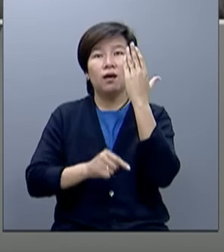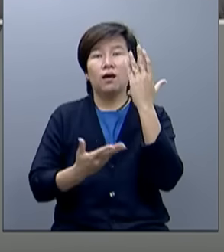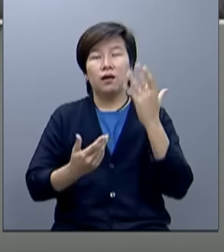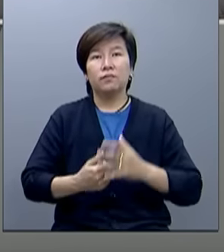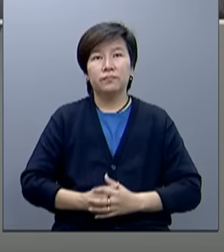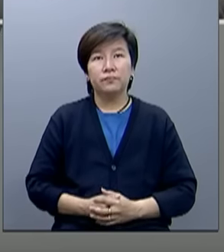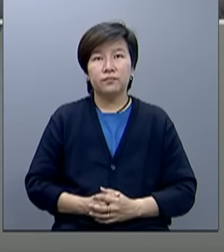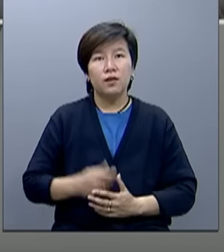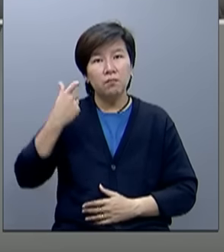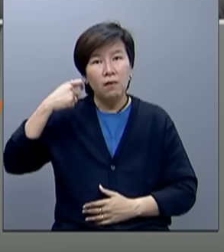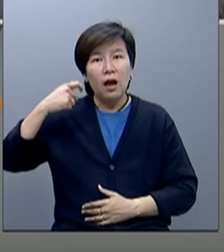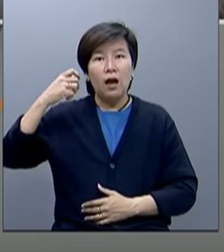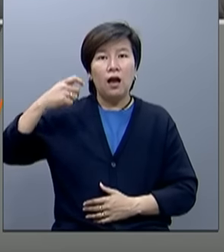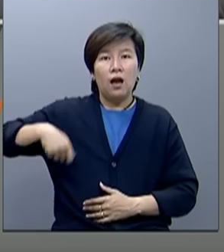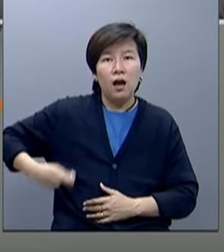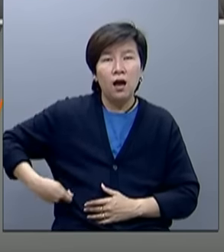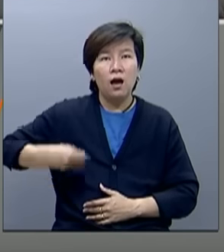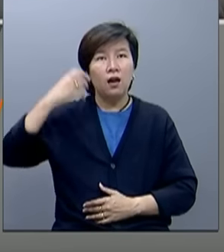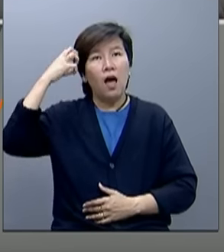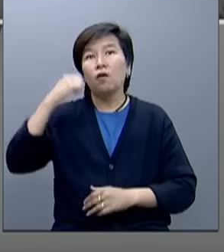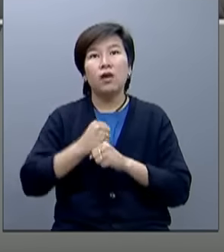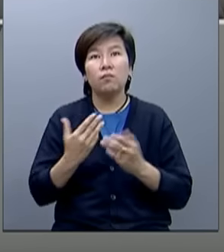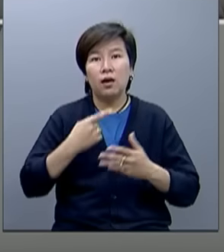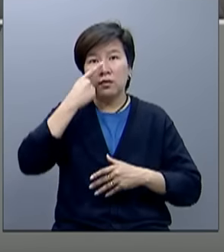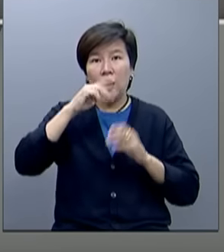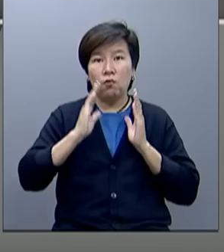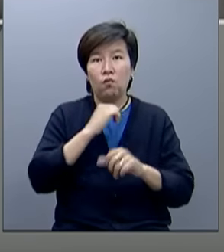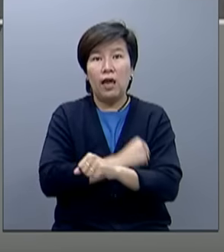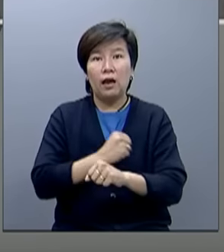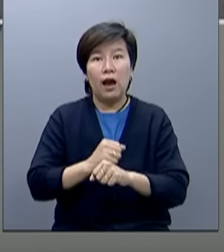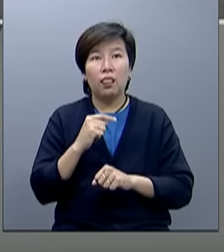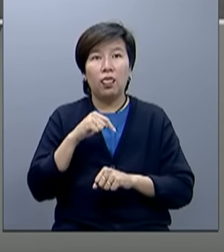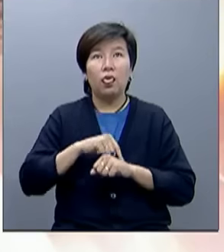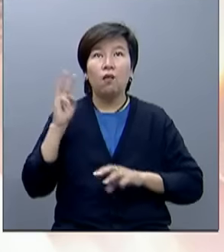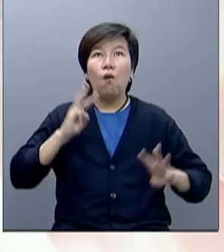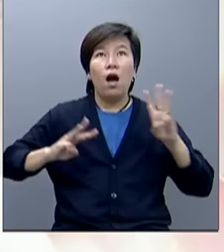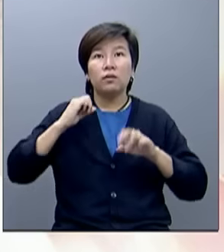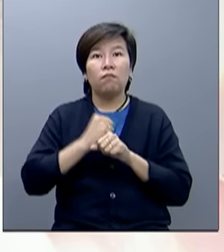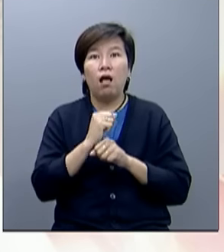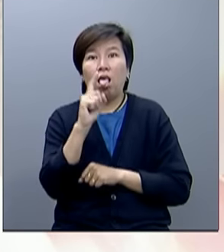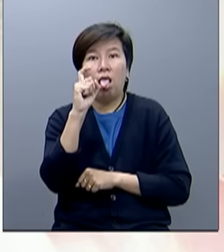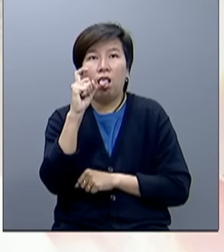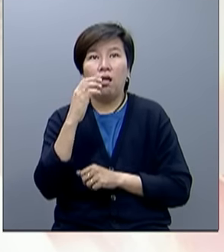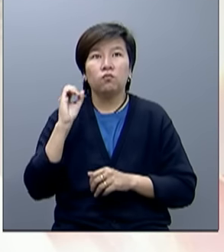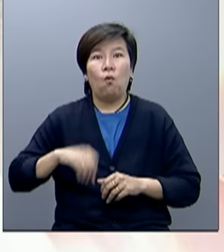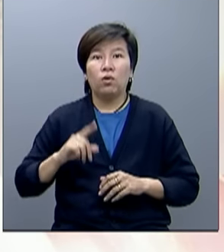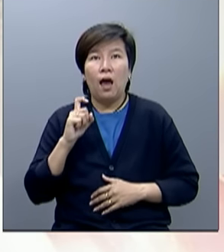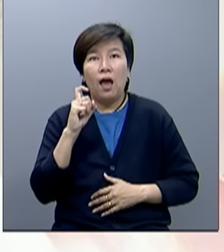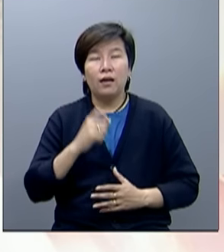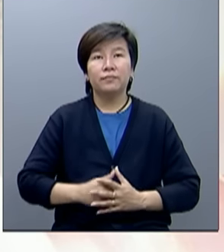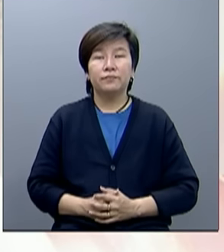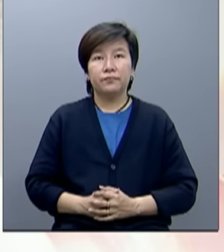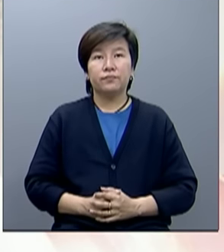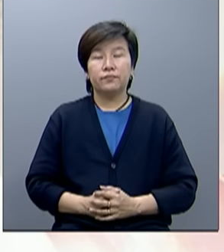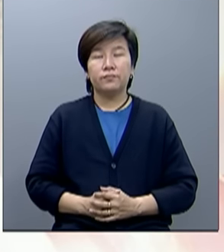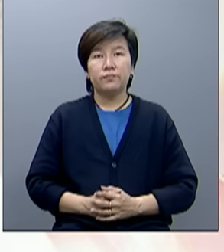ถ้ามีการขยายเพิ่มมากขึ้นแบบนี้แรงงานไทยของเราจะตกงานเอากันนะครับเกิดขึ้นเนี่ย